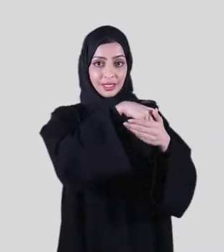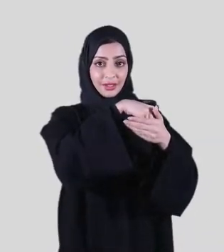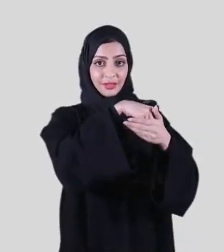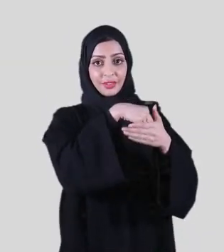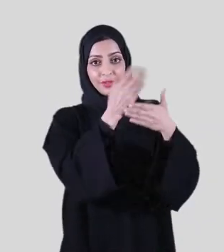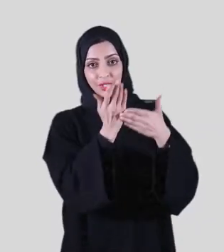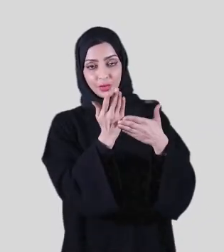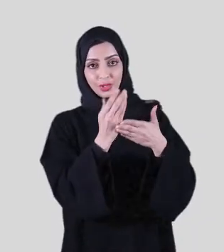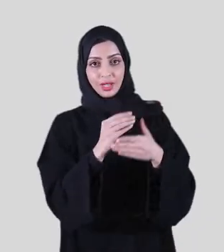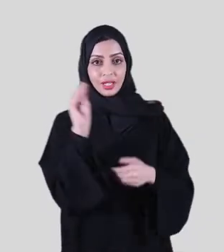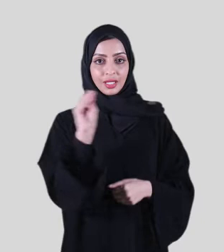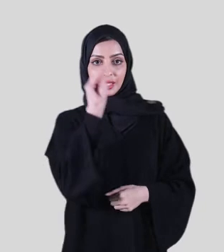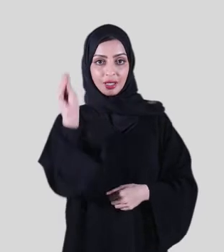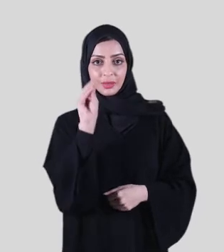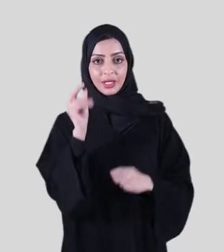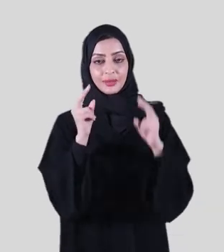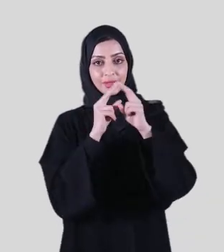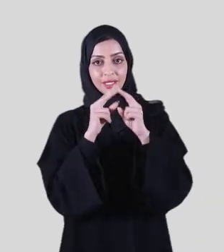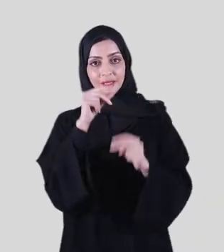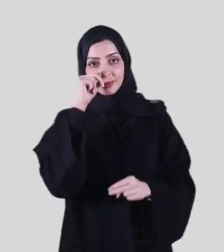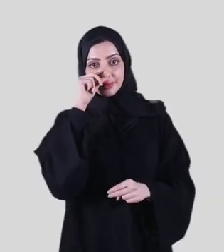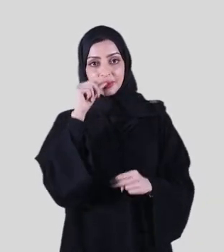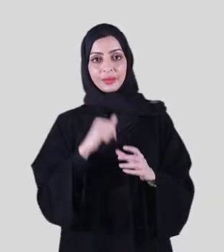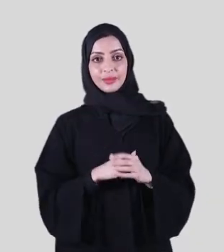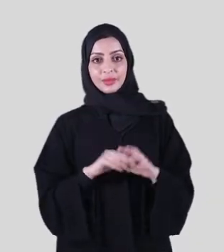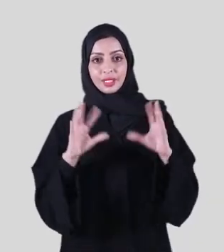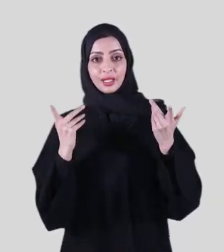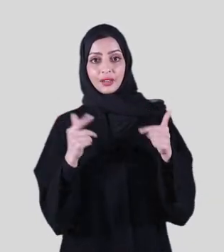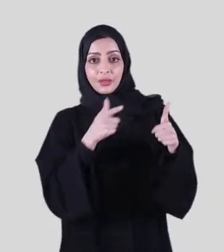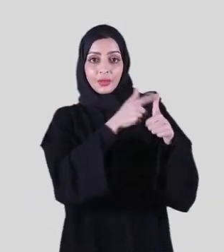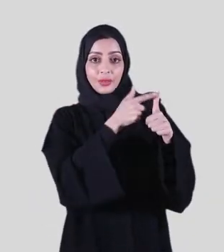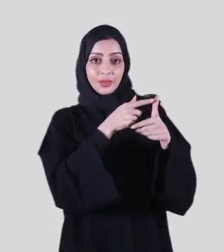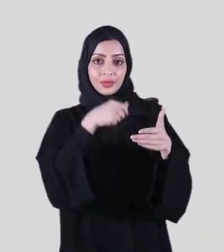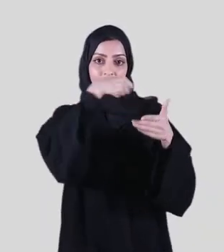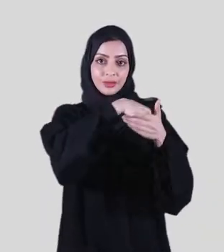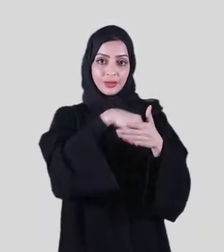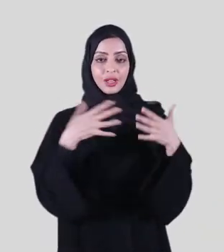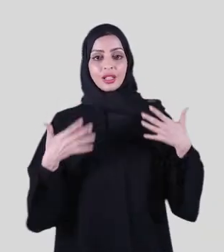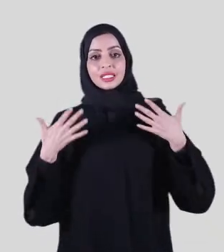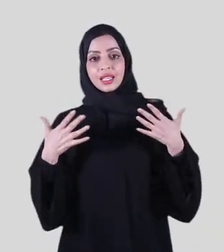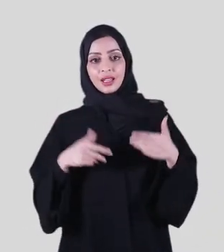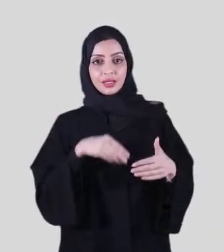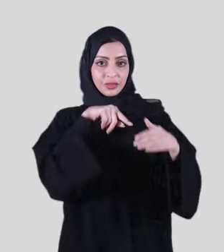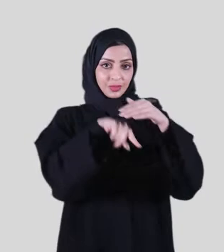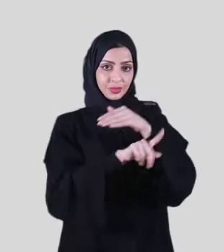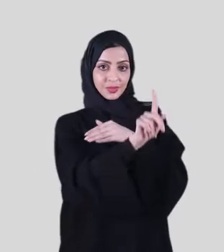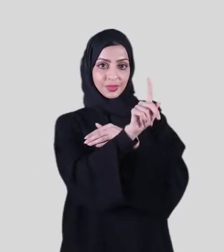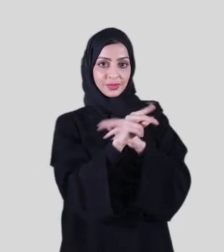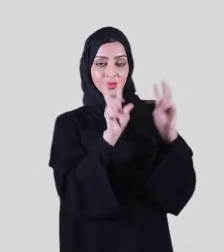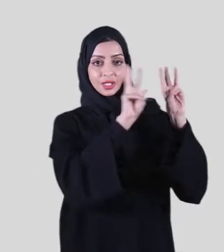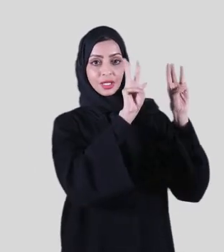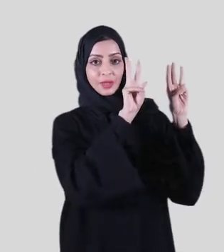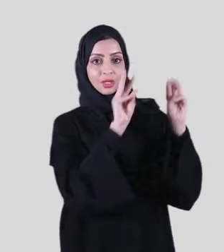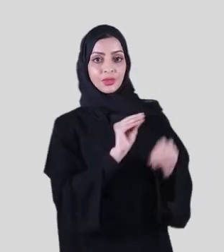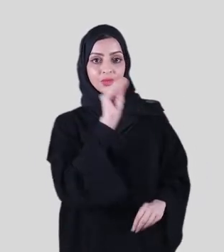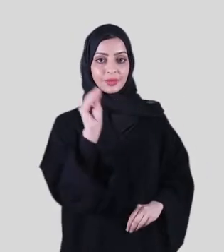لدفع فاتورة هيئة كهرباء ومياه دبي من خلال خاصية الدفع السهل، قم بزيارة موقع الهيئة